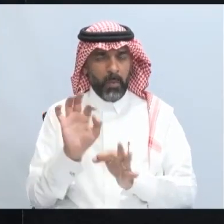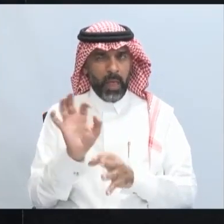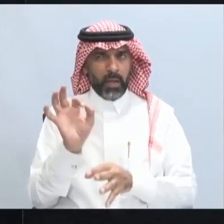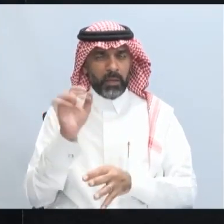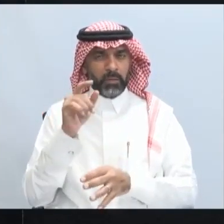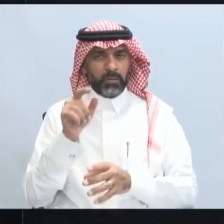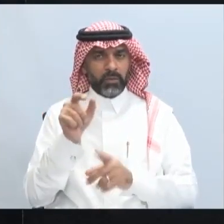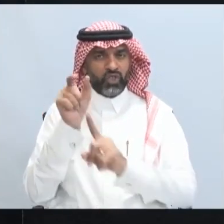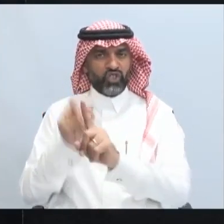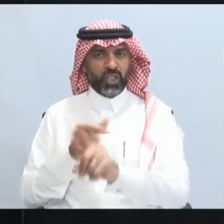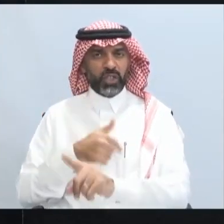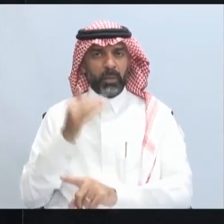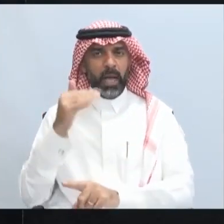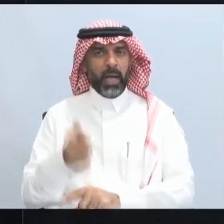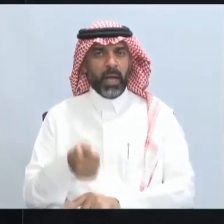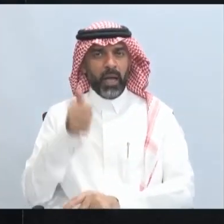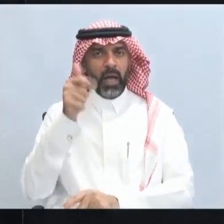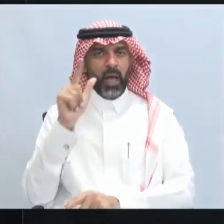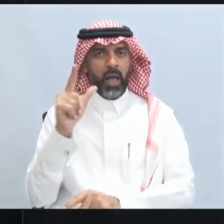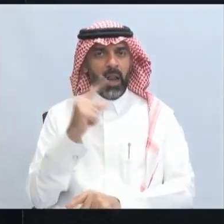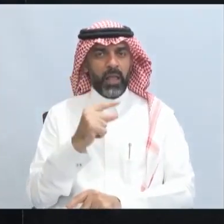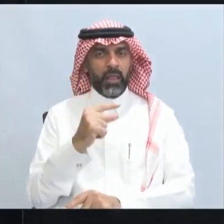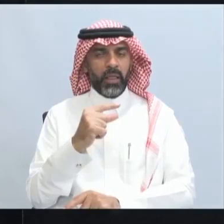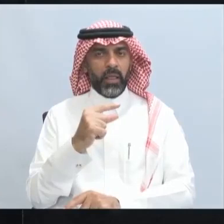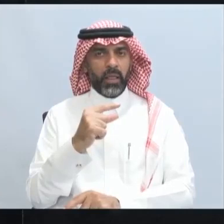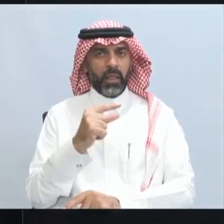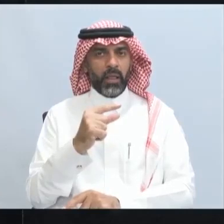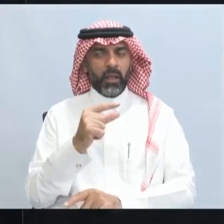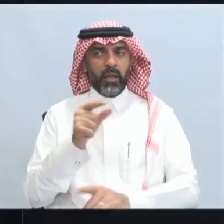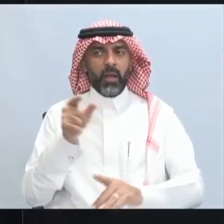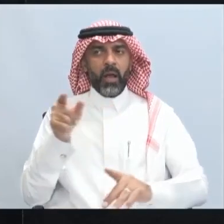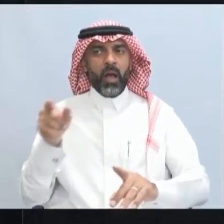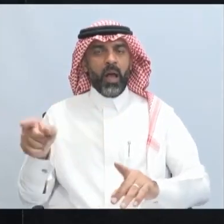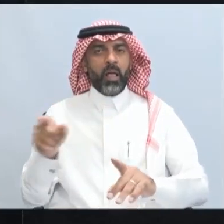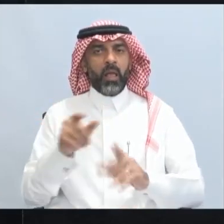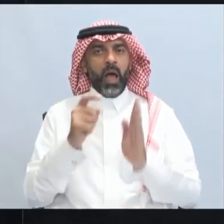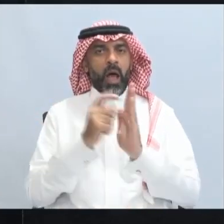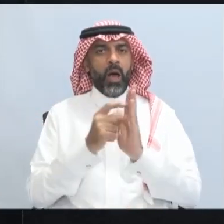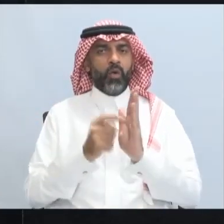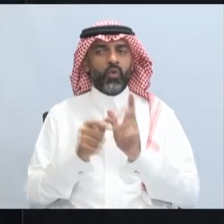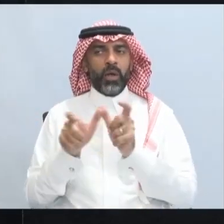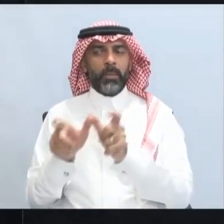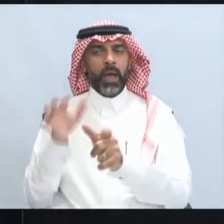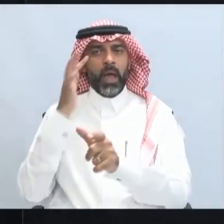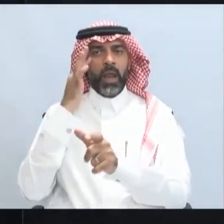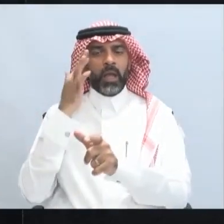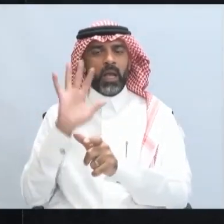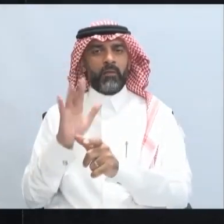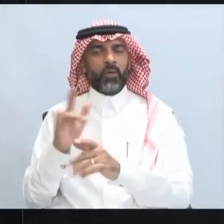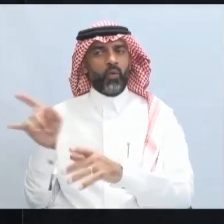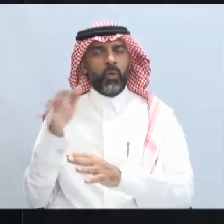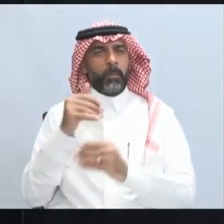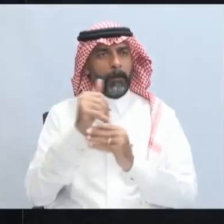فاننا نقول ان القانون يحميه ويقره ويجوز له ان يستعمله ببيعه او هبته او غير